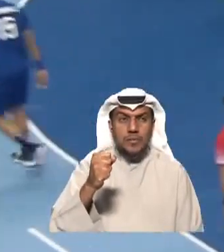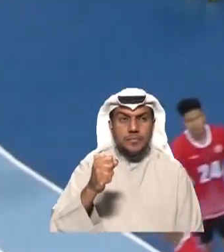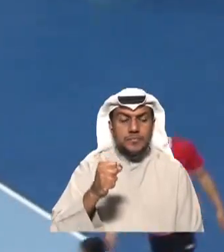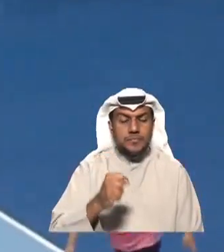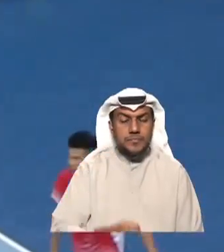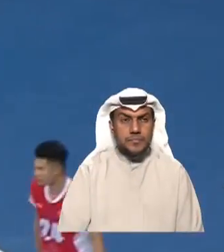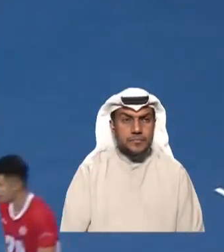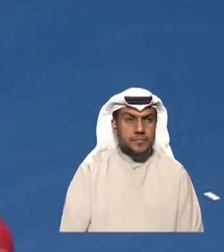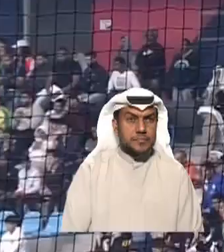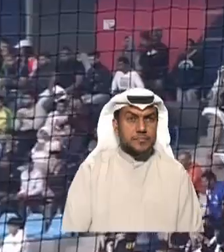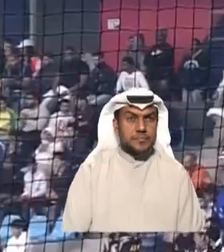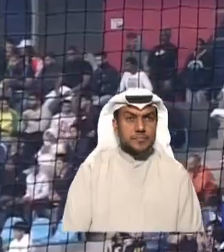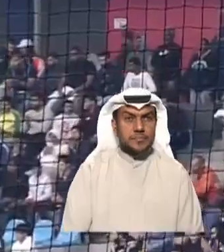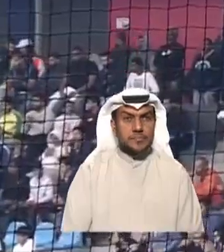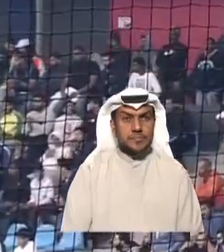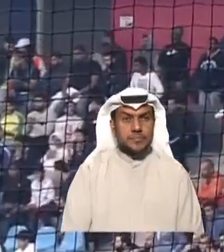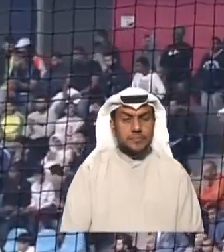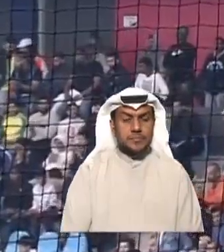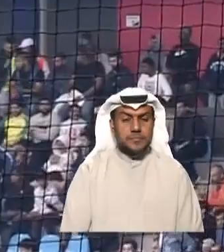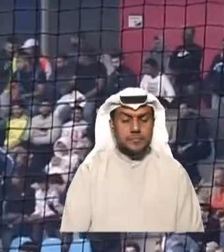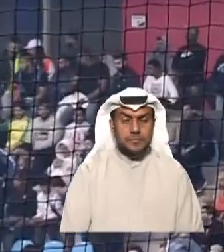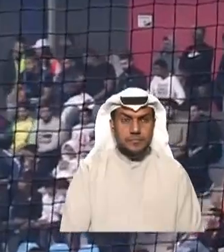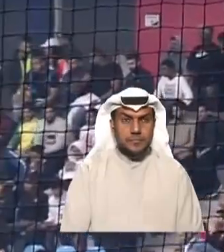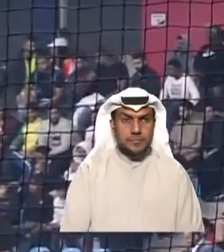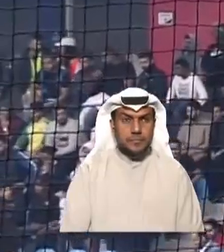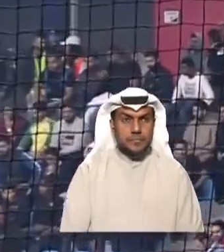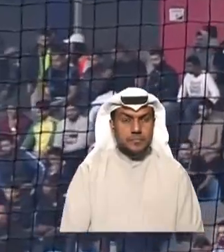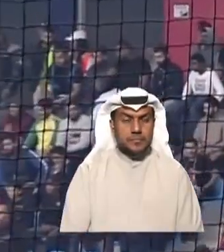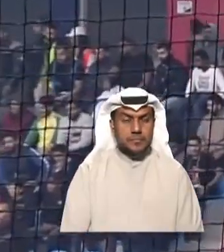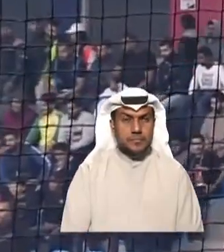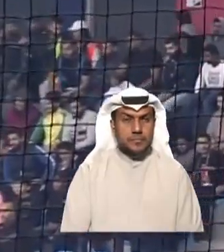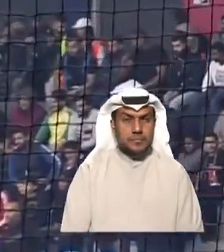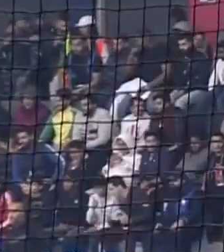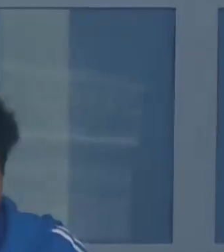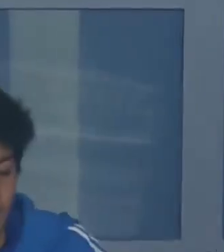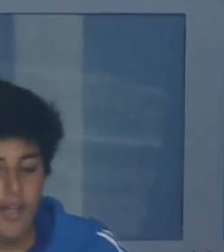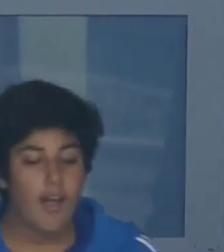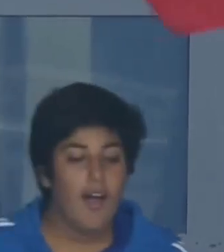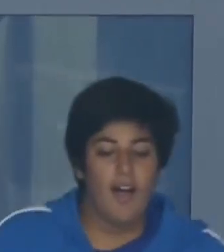وبجدارة. عادل عنزي لتلفزيون دولة الكويت.